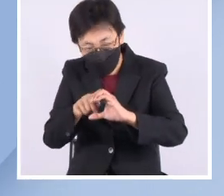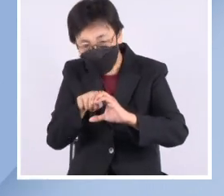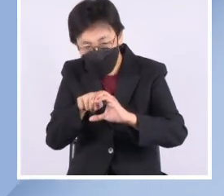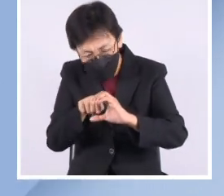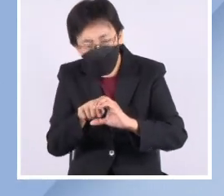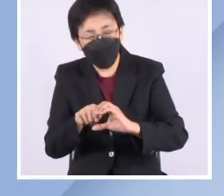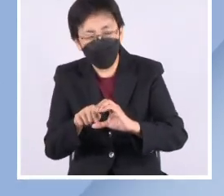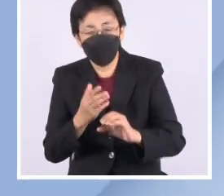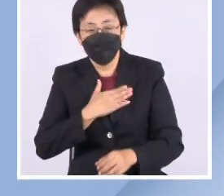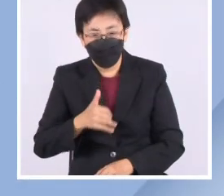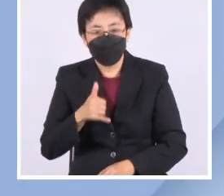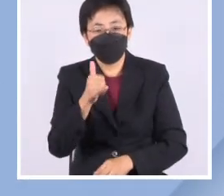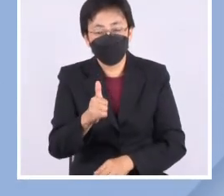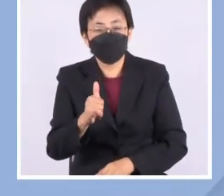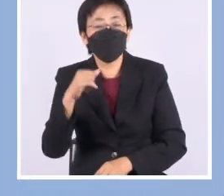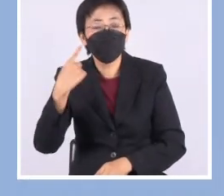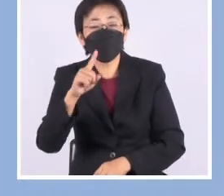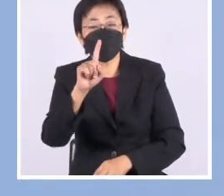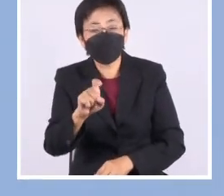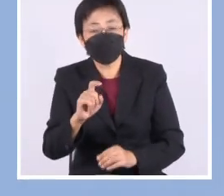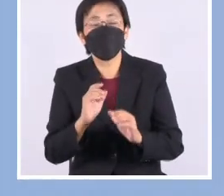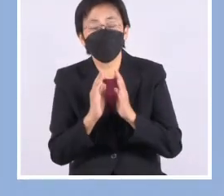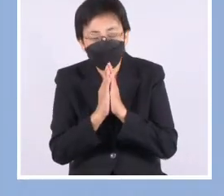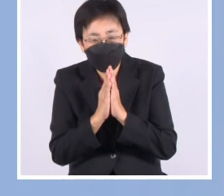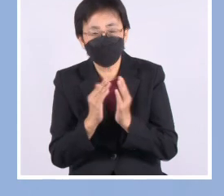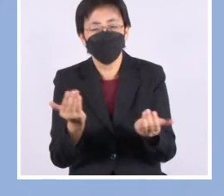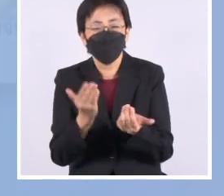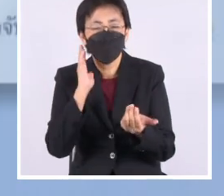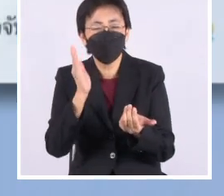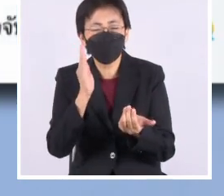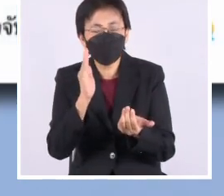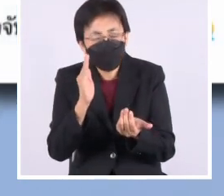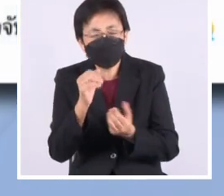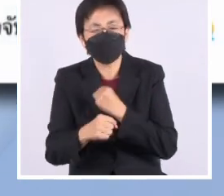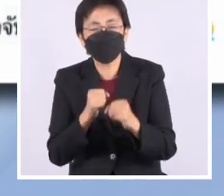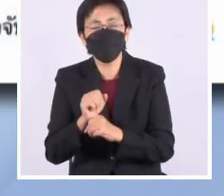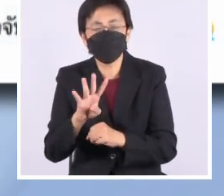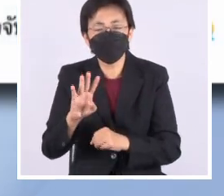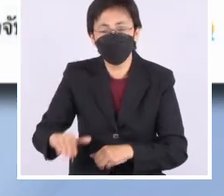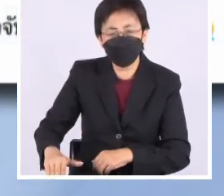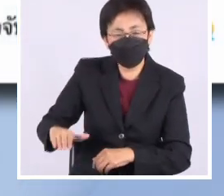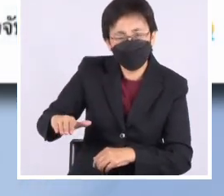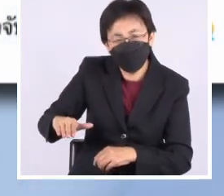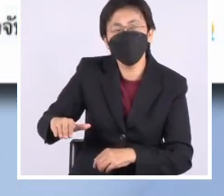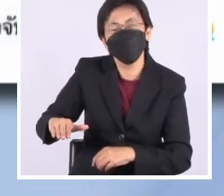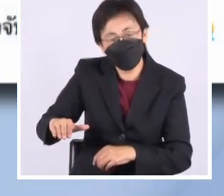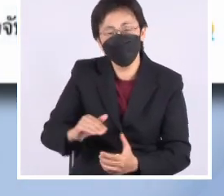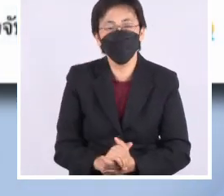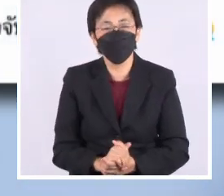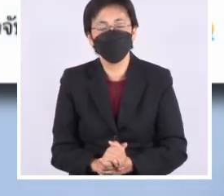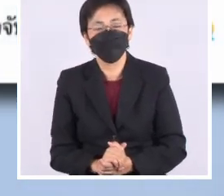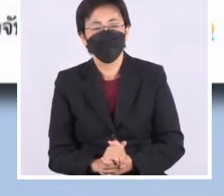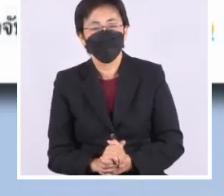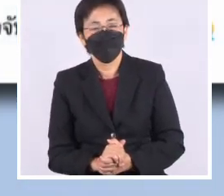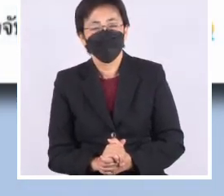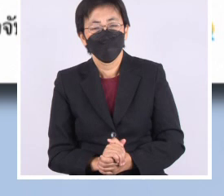ตามไปงานศพด้วยนะน้องเต้ยมีลูกชายเล็กๆวัย4ขวบด้วยเดี๋ยวเราตามกันต่อทีนี้เราก็